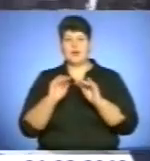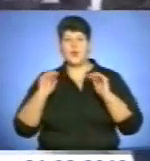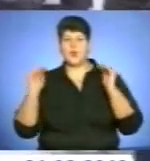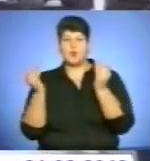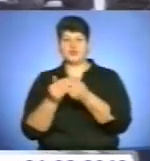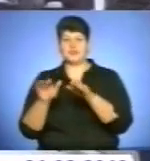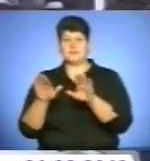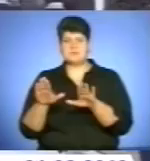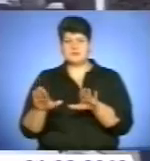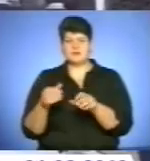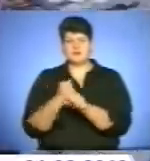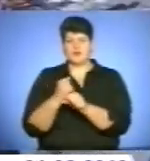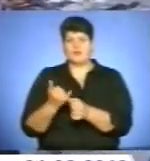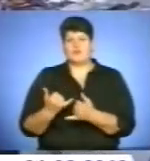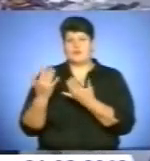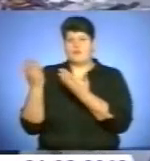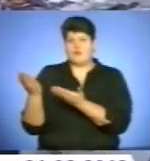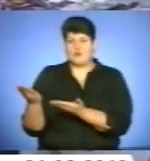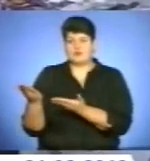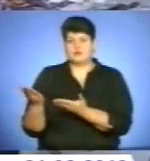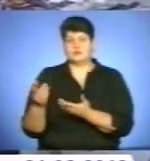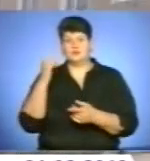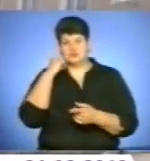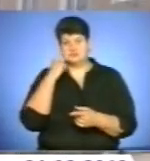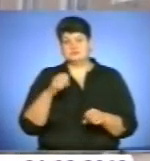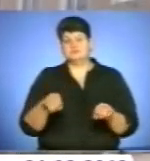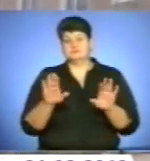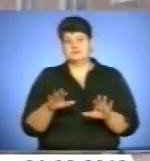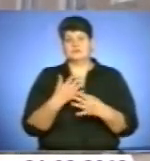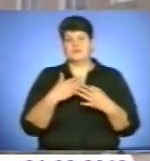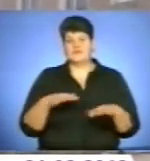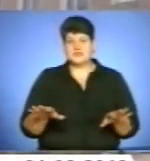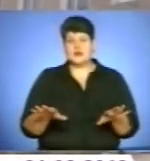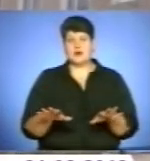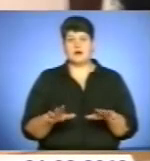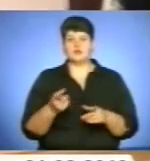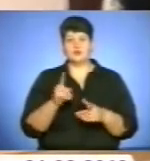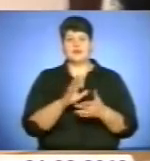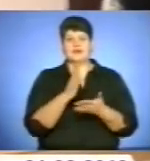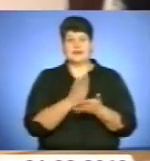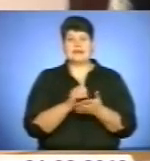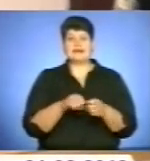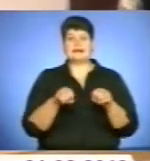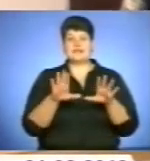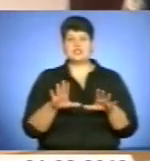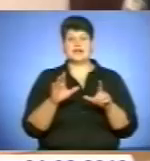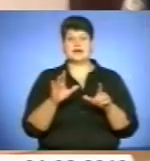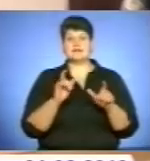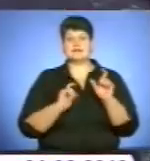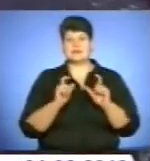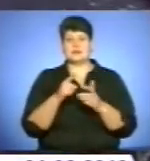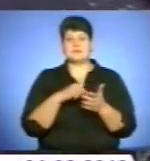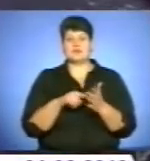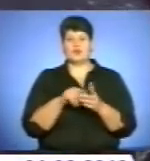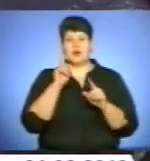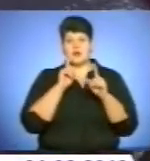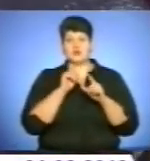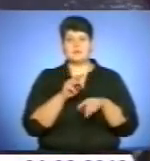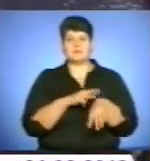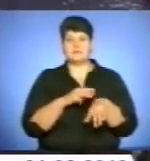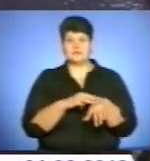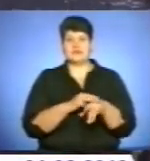дрібних підприємців. Здавалося, конфлікт вирішено. До місцевого райвідділу міліції надійшло рішення сесії міської ради, аби правоохоронці